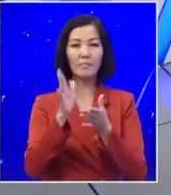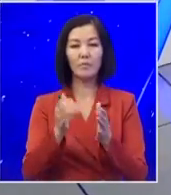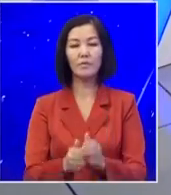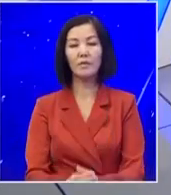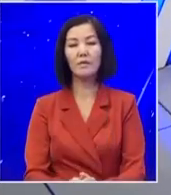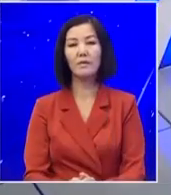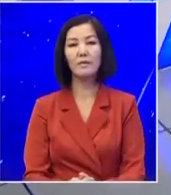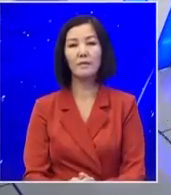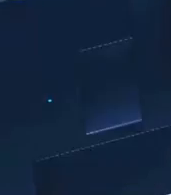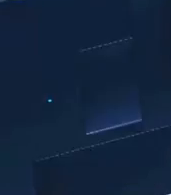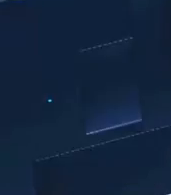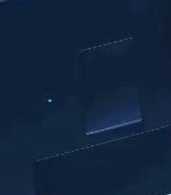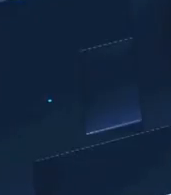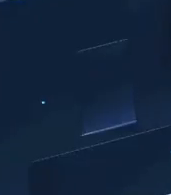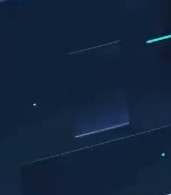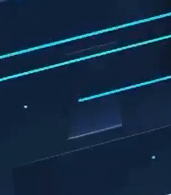көретіндеріңіз.